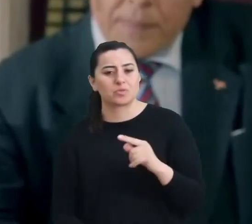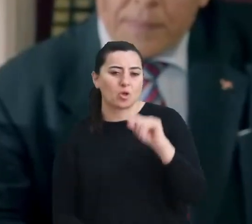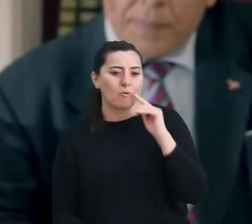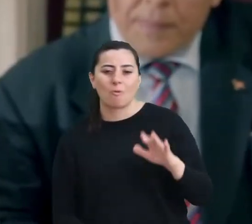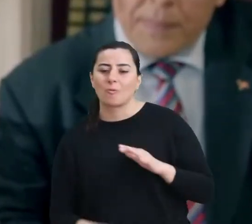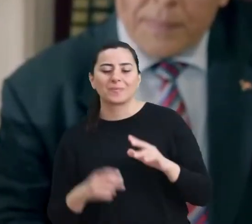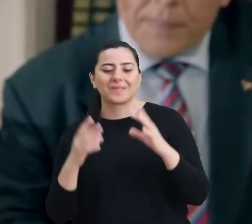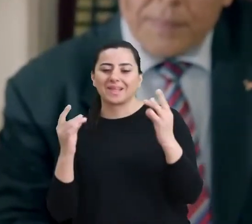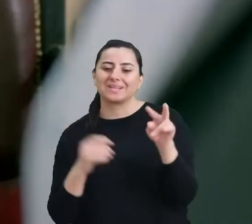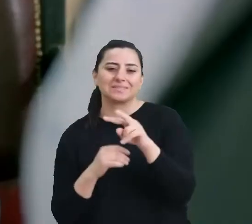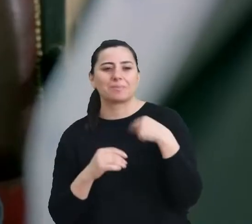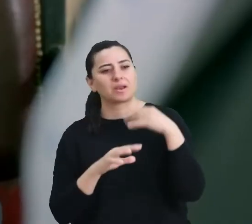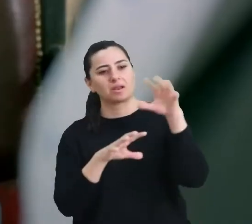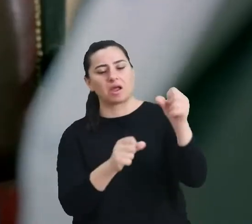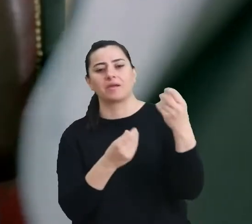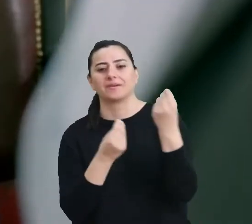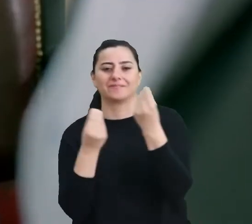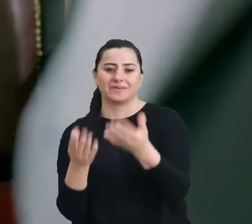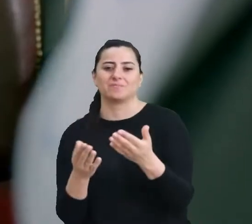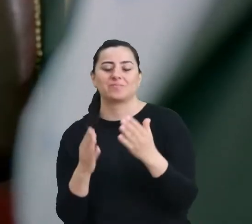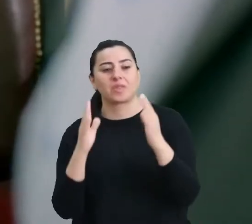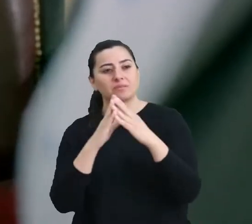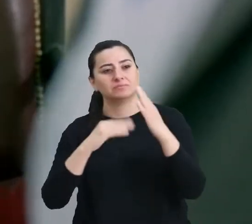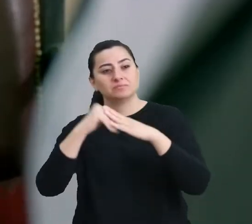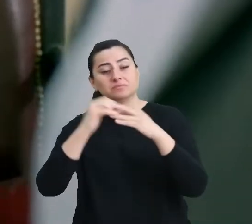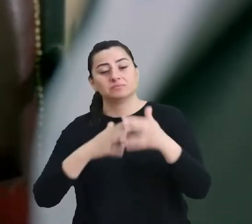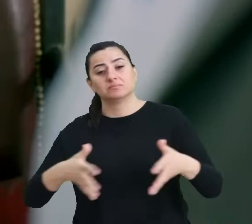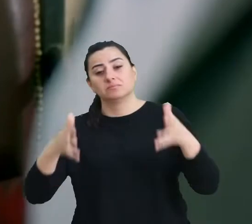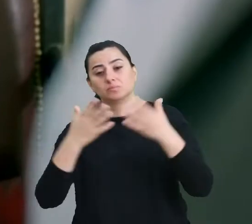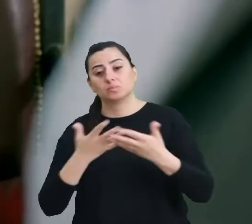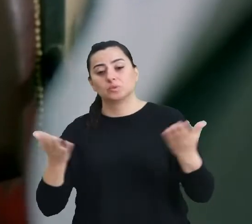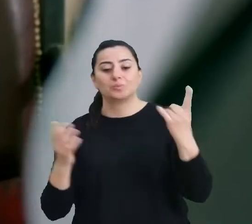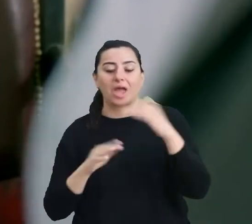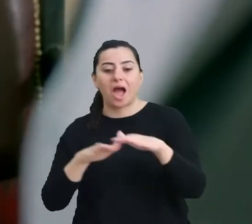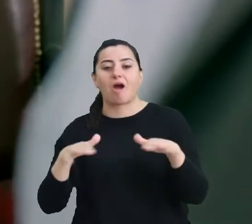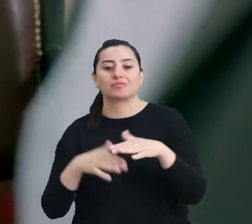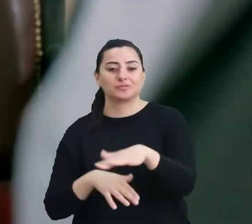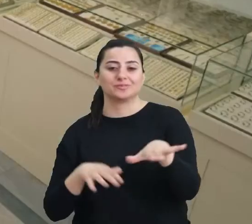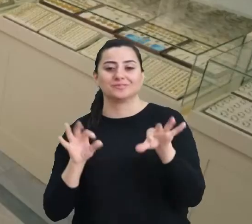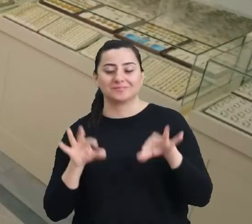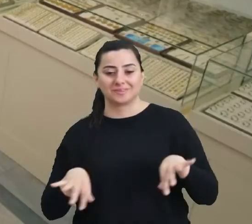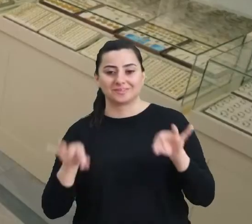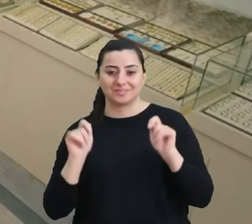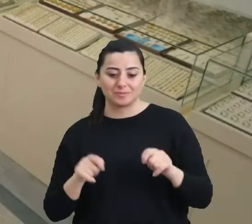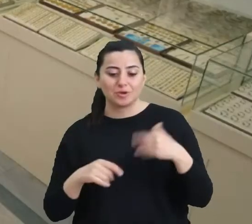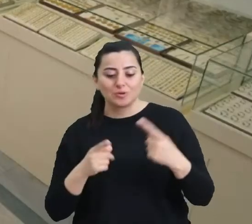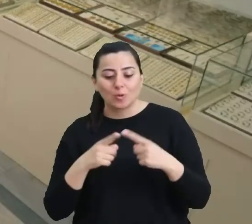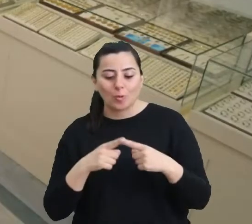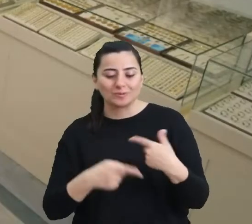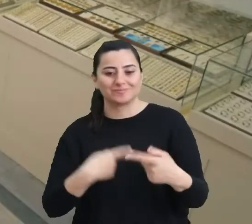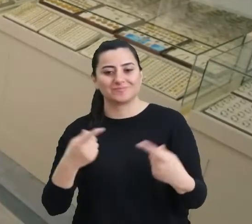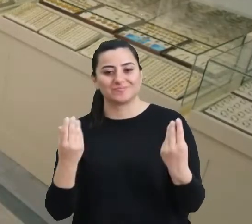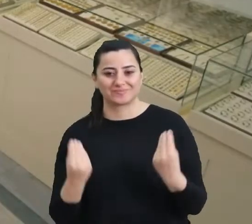Oğlum da gelinim alem diyorum. Yerine bir villa dikem. Bahçesine de bir havuz. Elin sonu torunluğumuz